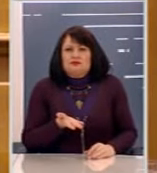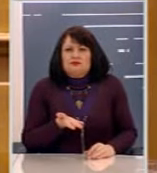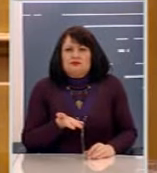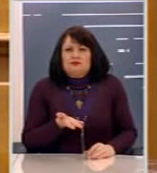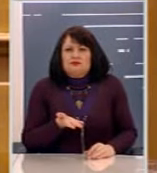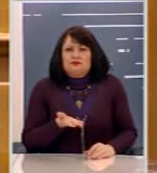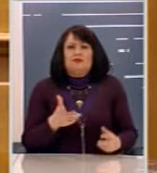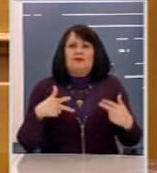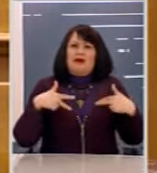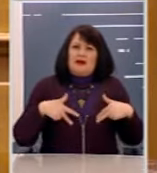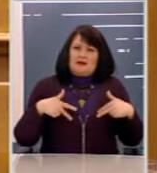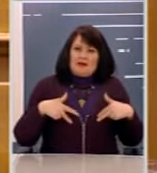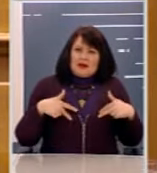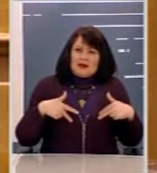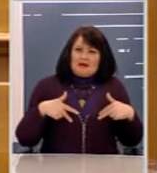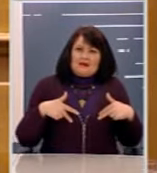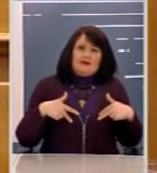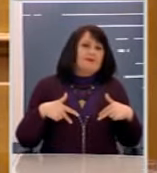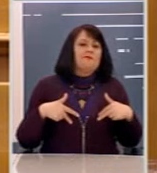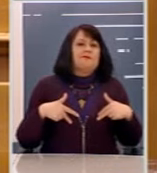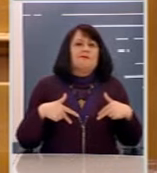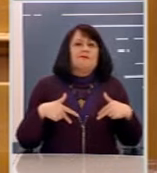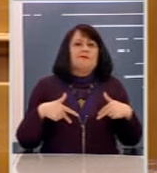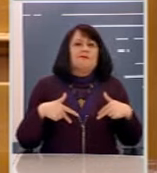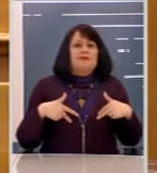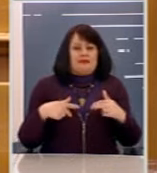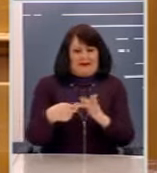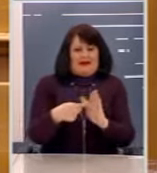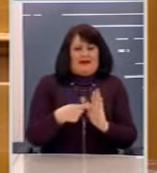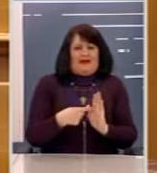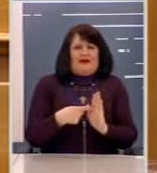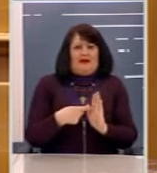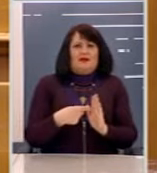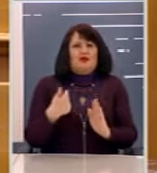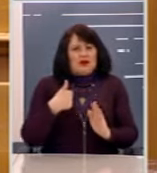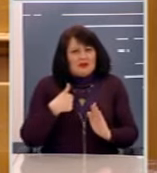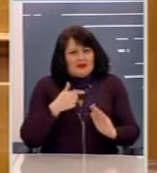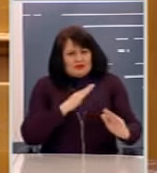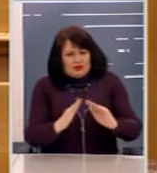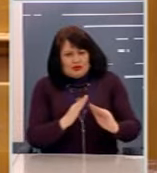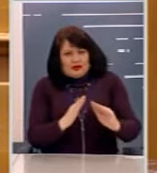η κυβέρνηση αυτή να δίνει την αίσθηση ότι παρέχει ασυλία